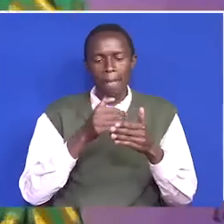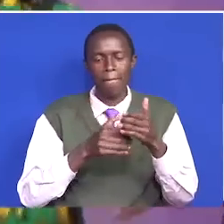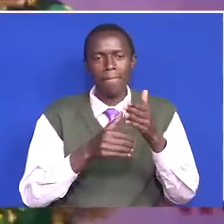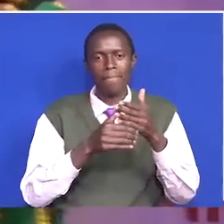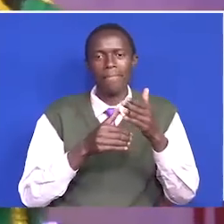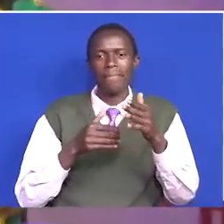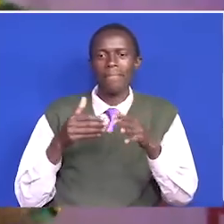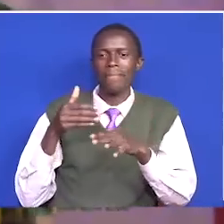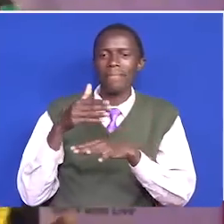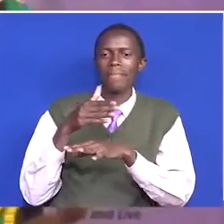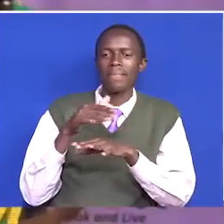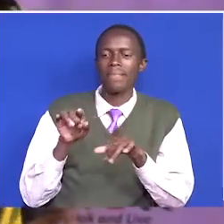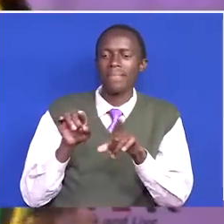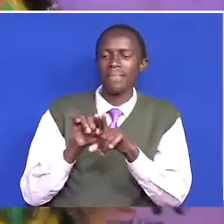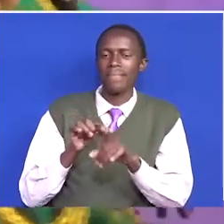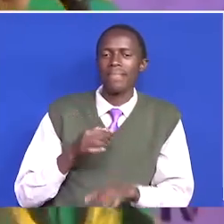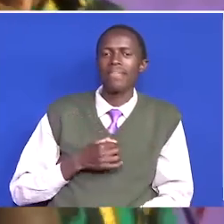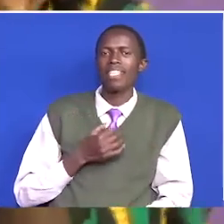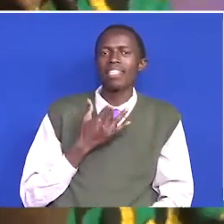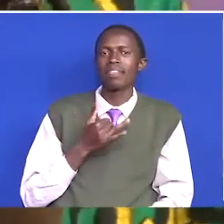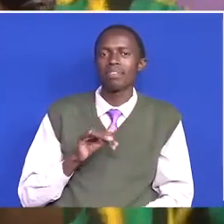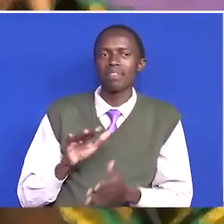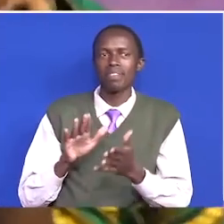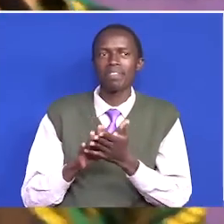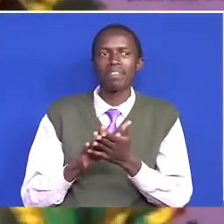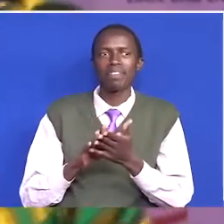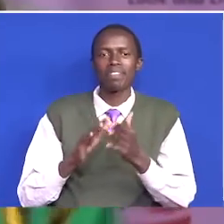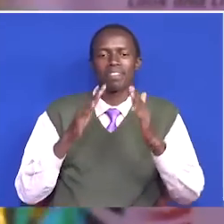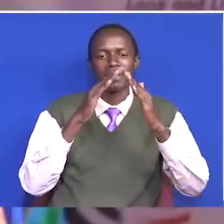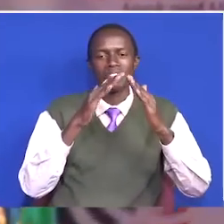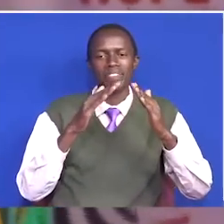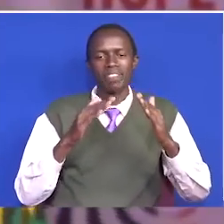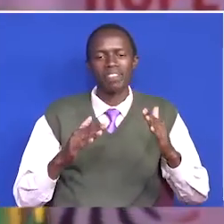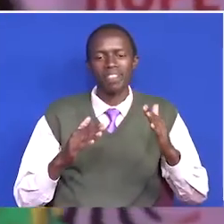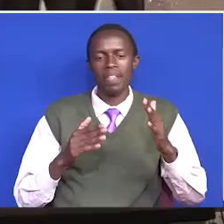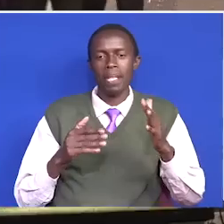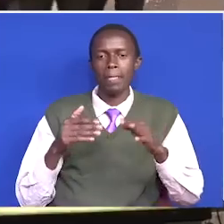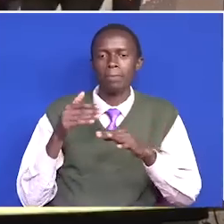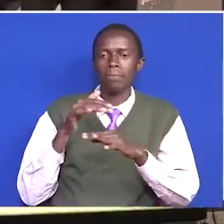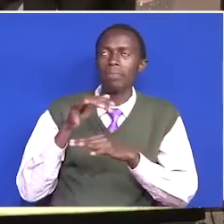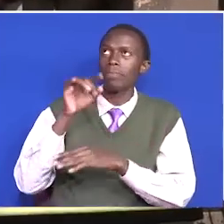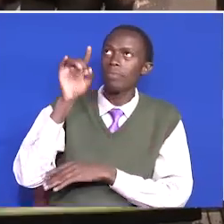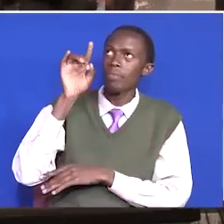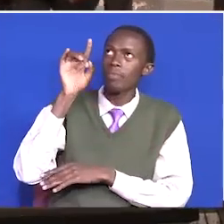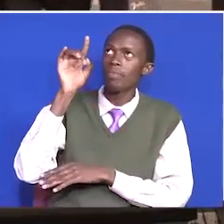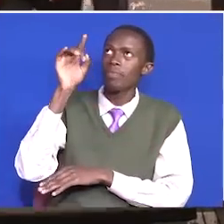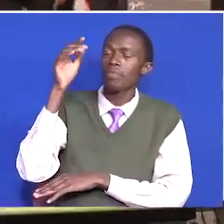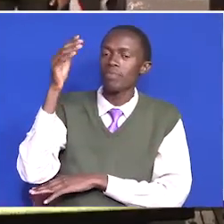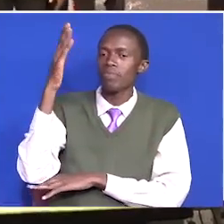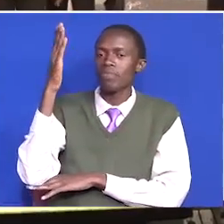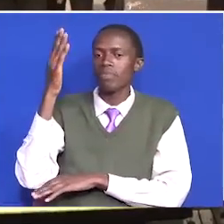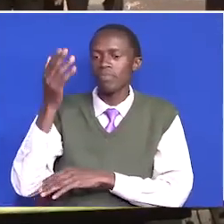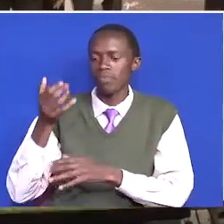Baba. Ninataka na nyumba yangu ijengwe juu yako Yawe.